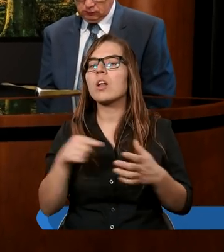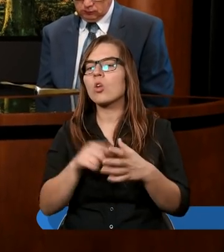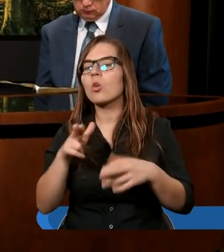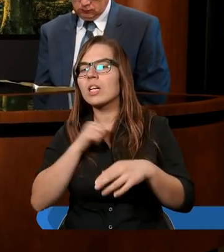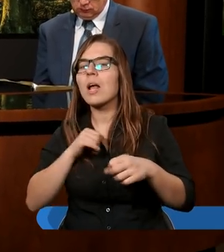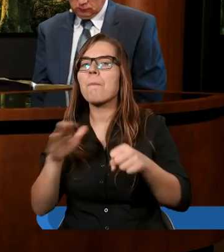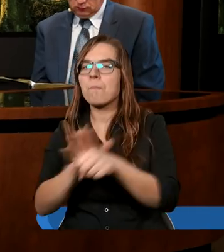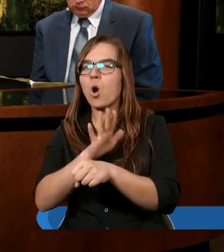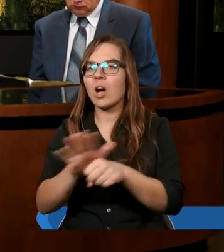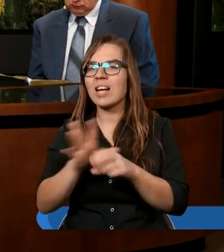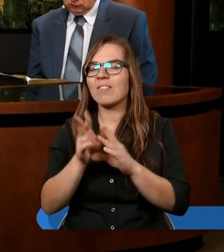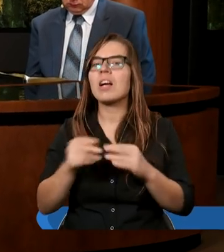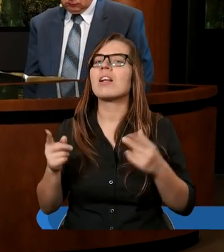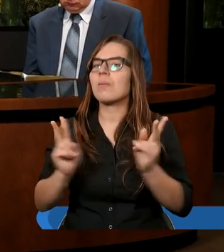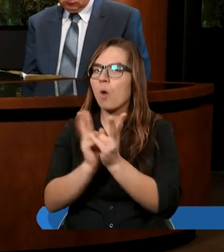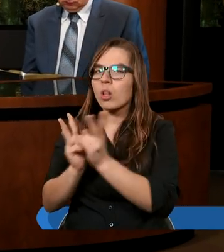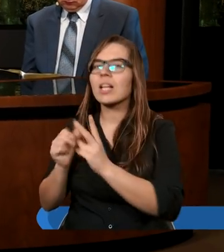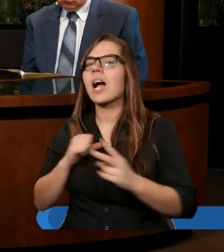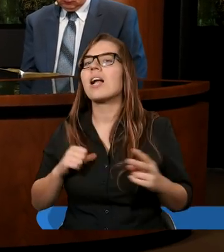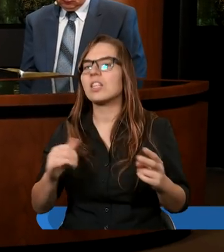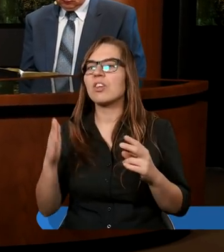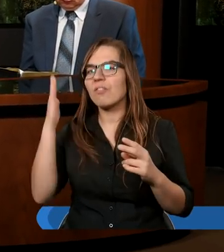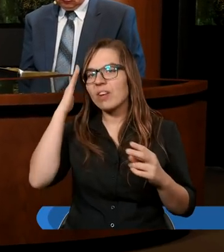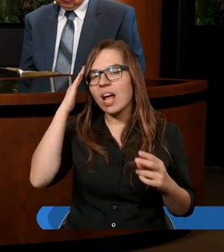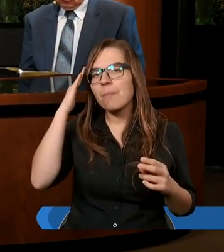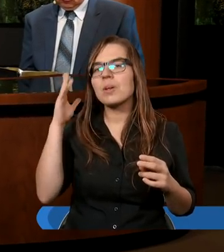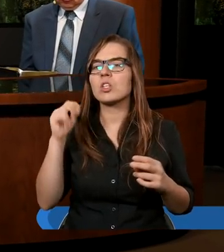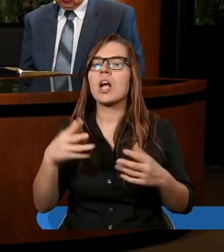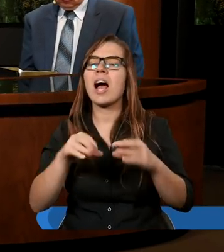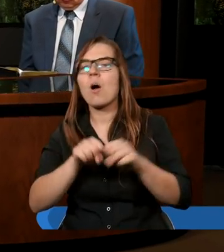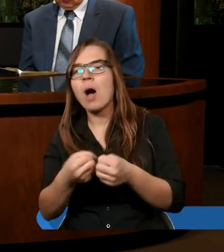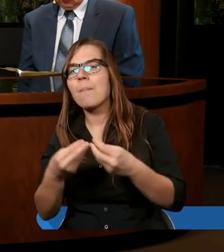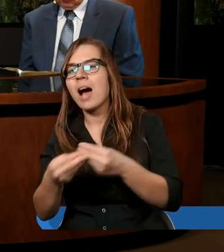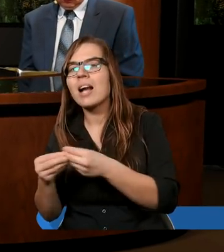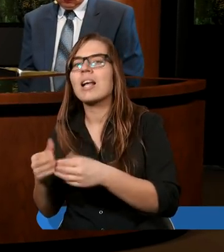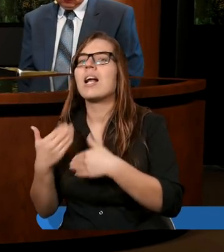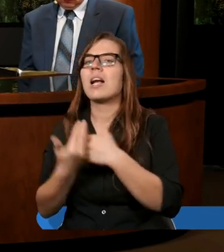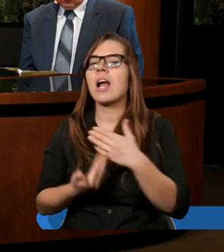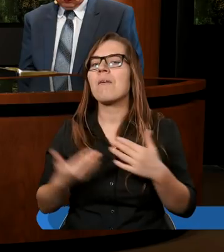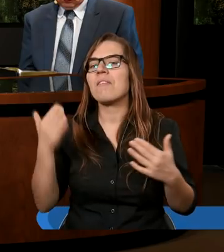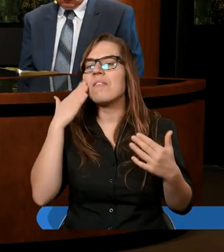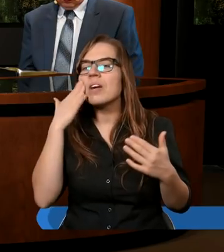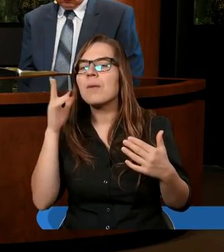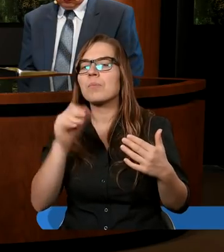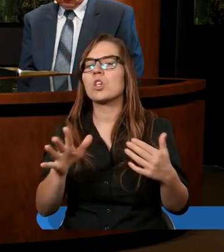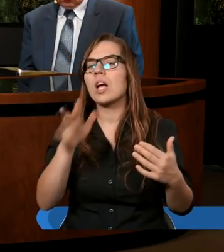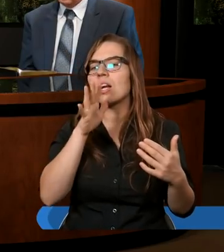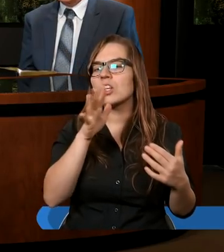pokrywa. Spotykali się i wiemy, że spotykali się, łamali chleb. Wiemy, że jeżeli